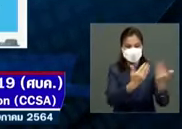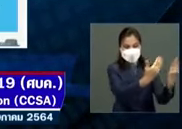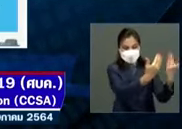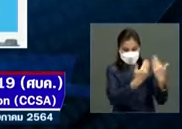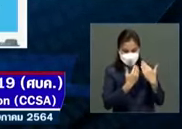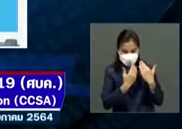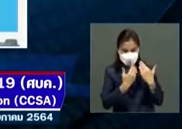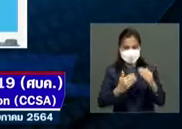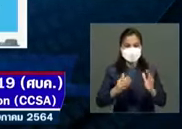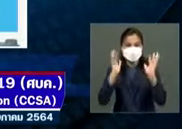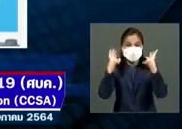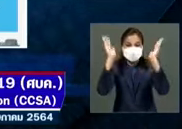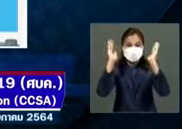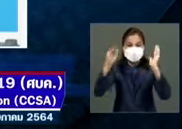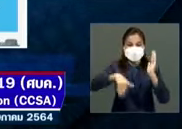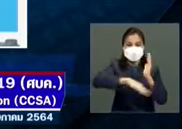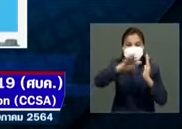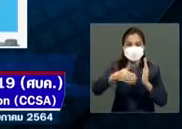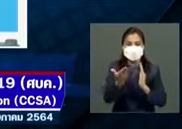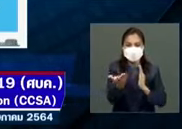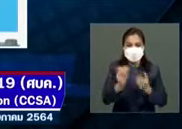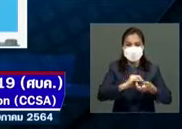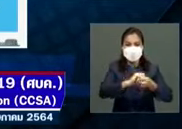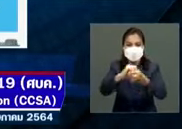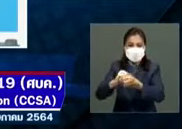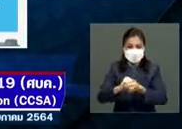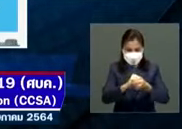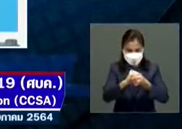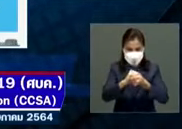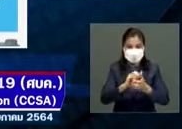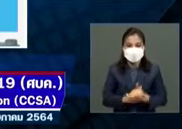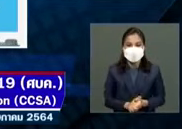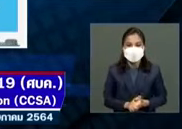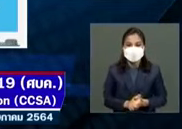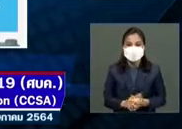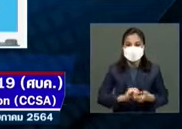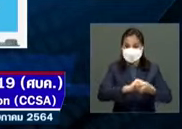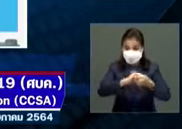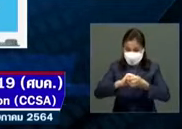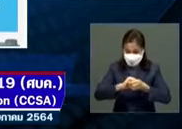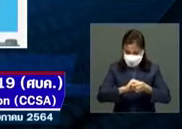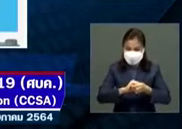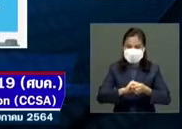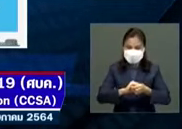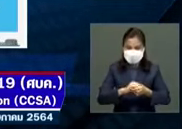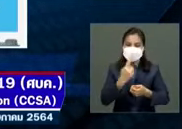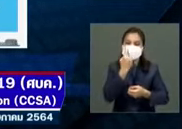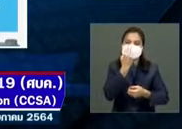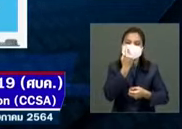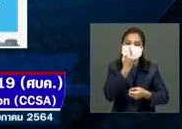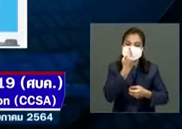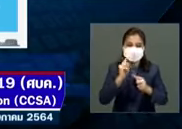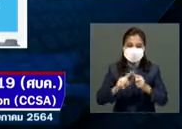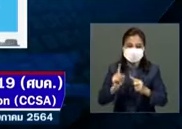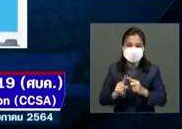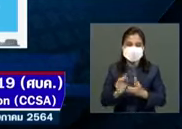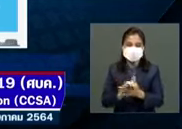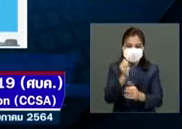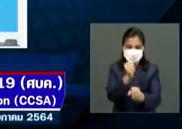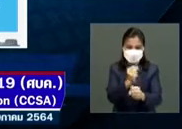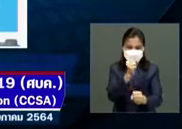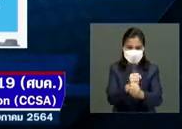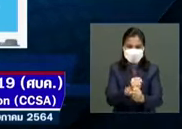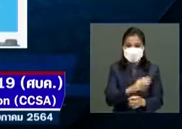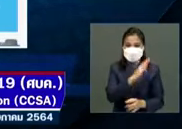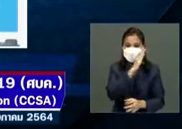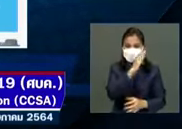บอกกับพี่น้องประชาชนว่าขอความร่วมมือทุกท่านนะครับว่าให้ความร่วมมือในการที่จะตรวจเชิงรุกแล้วก็ถ้าป่ว